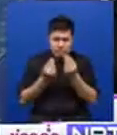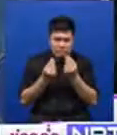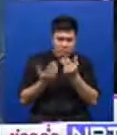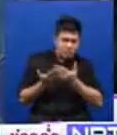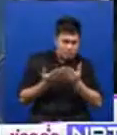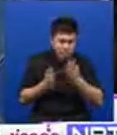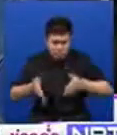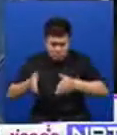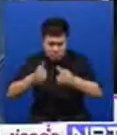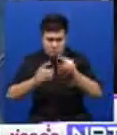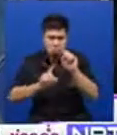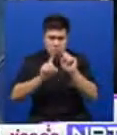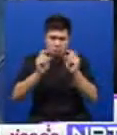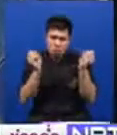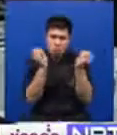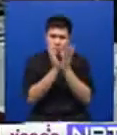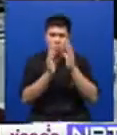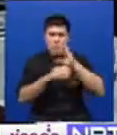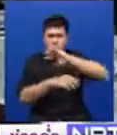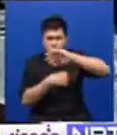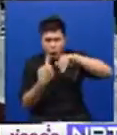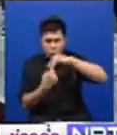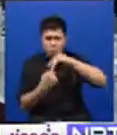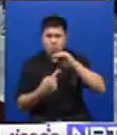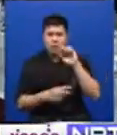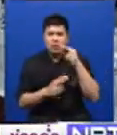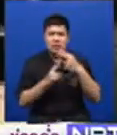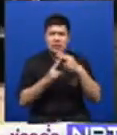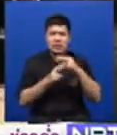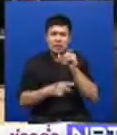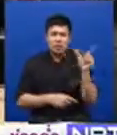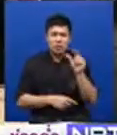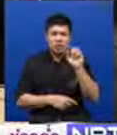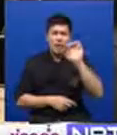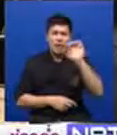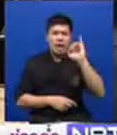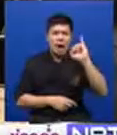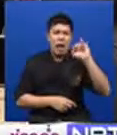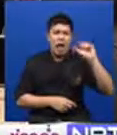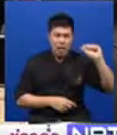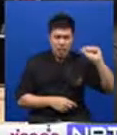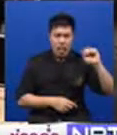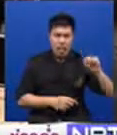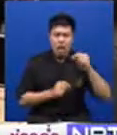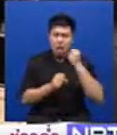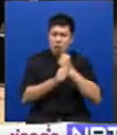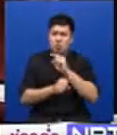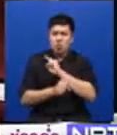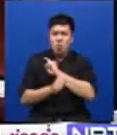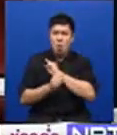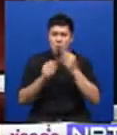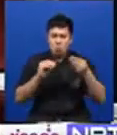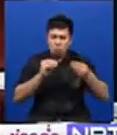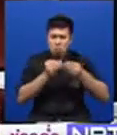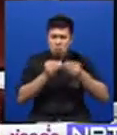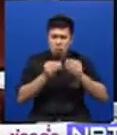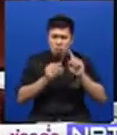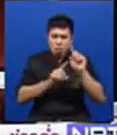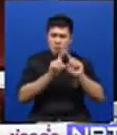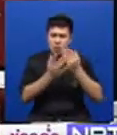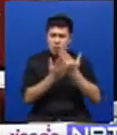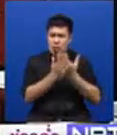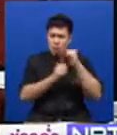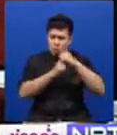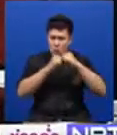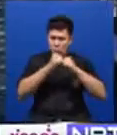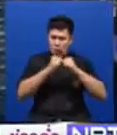และประเมินผลกระทบด้านสิ่งแวดล้อมหรือ eiaส่วนที่จะรับผิดชอบร่วมกันก็คือการประเมินราคาก่อสร้าง